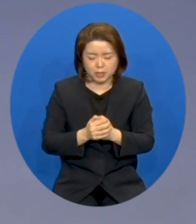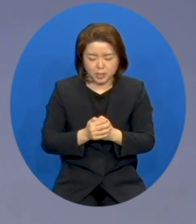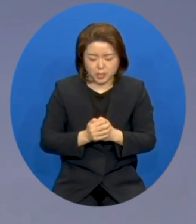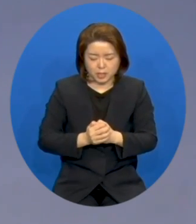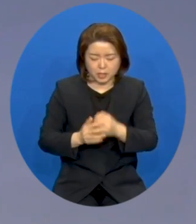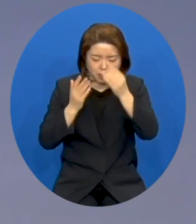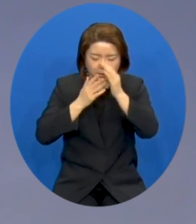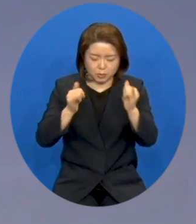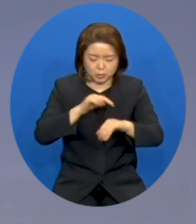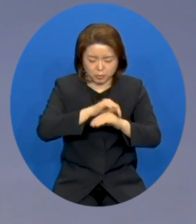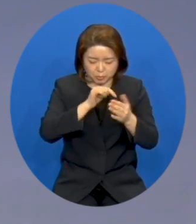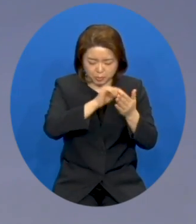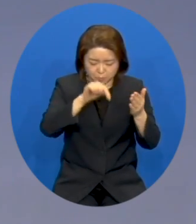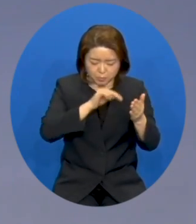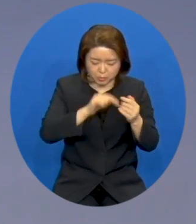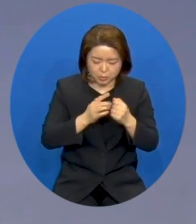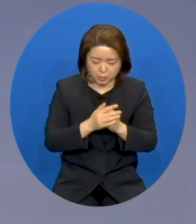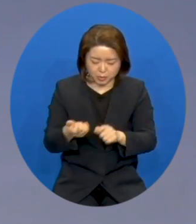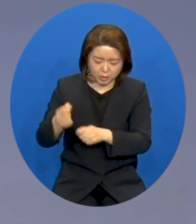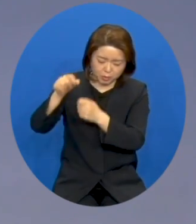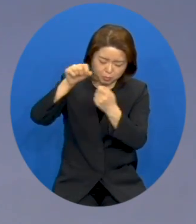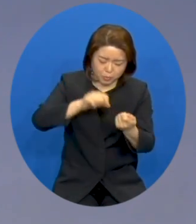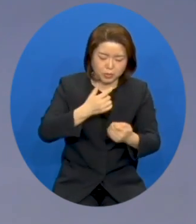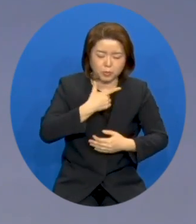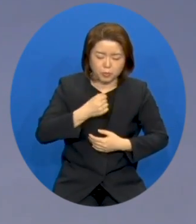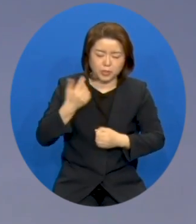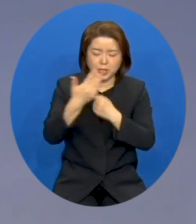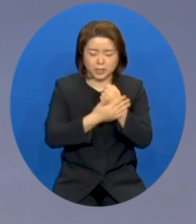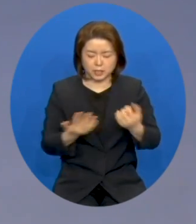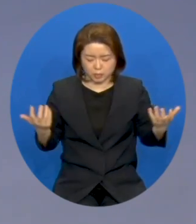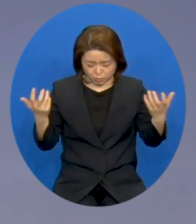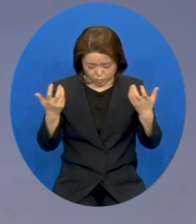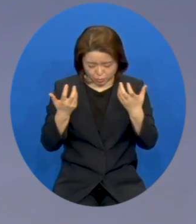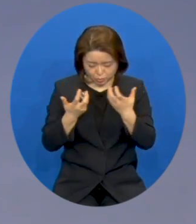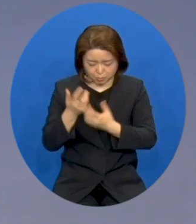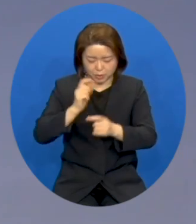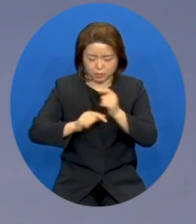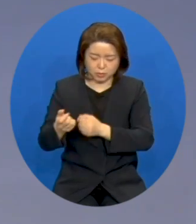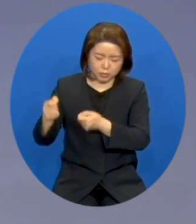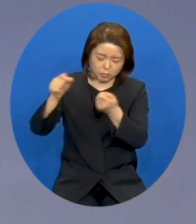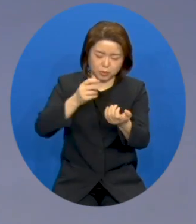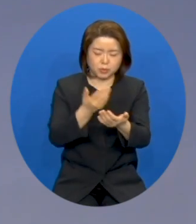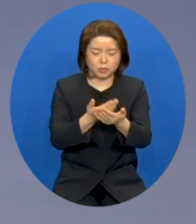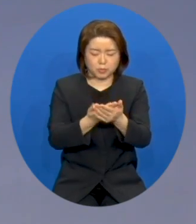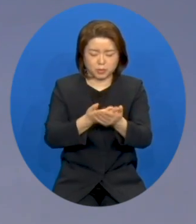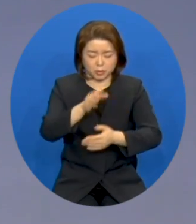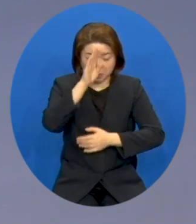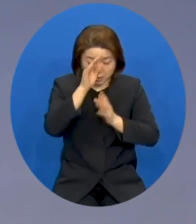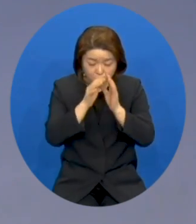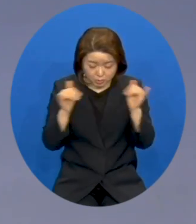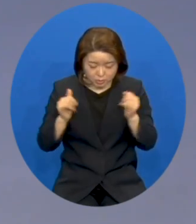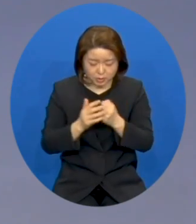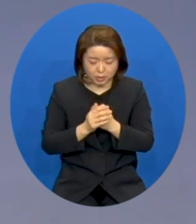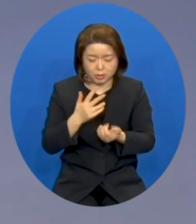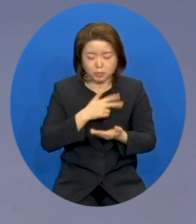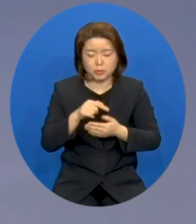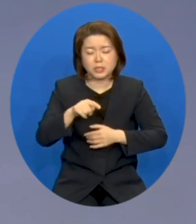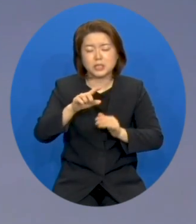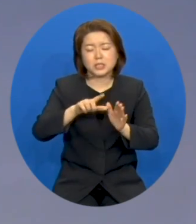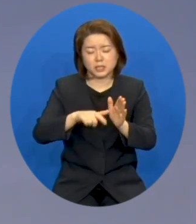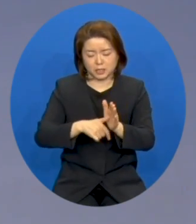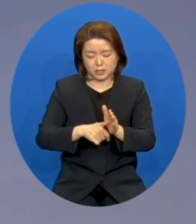성도들의 심령에 부어주시기 원하는 은혜로 충만하게 부으소서. 병든 이들을 주여 이